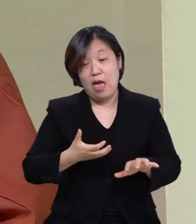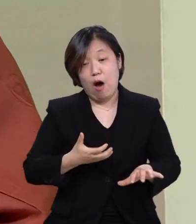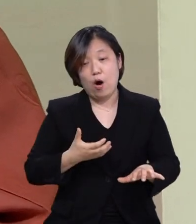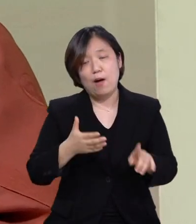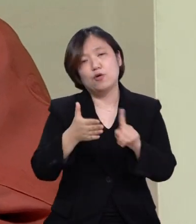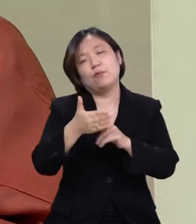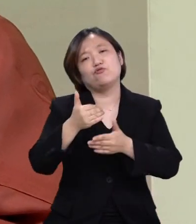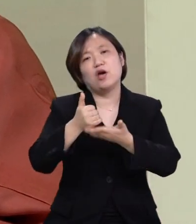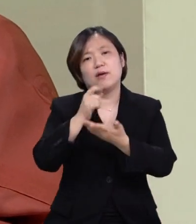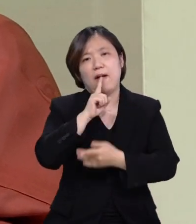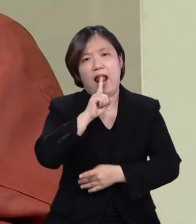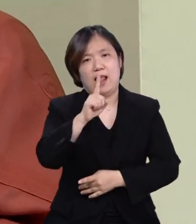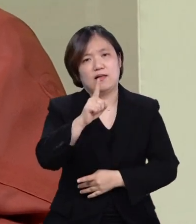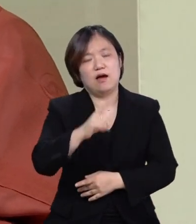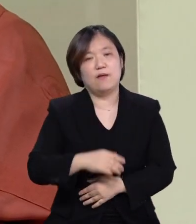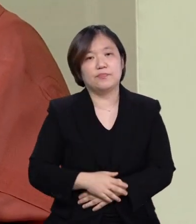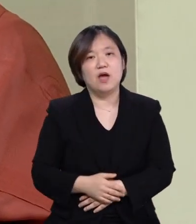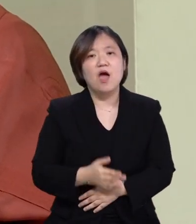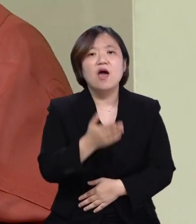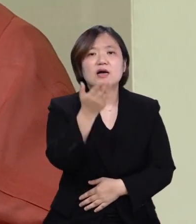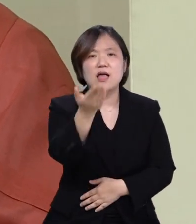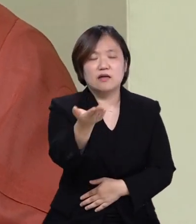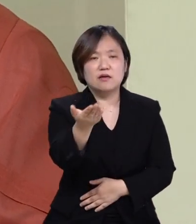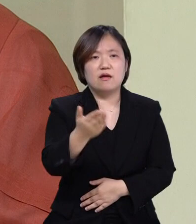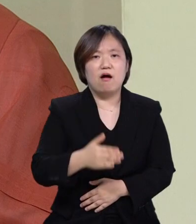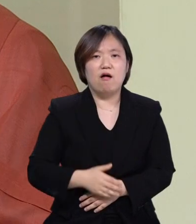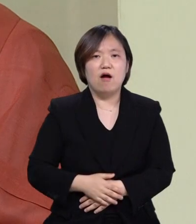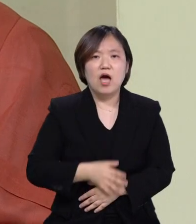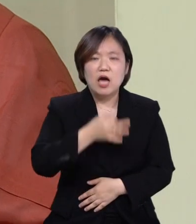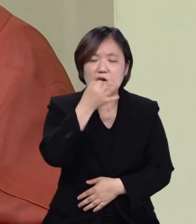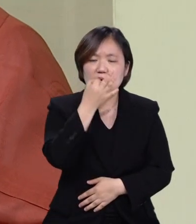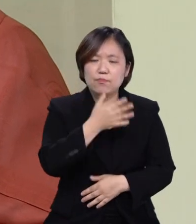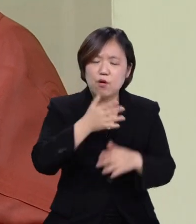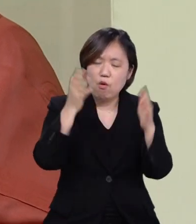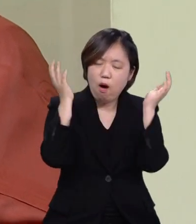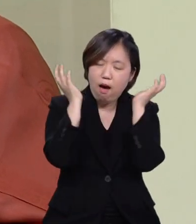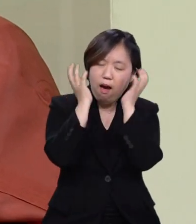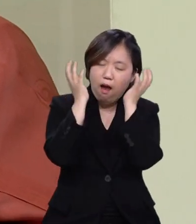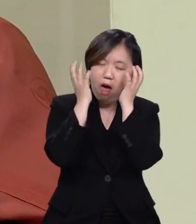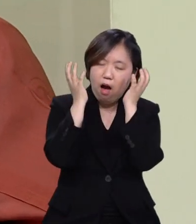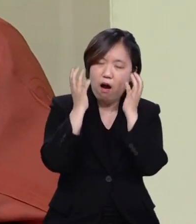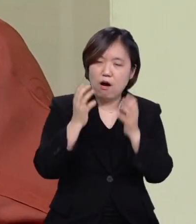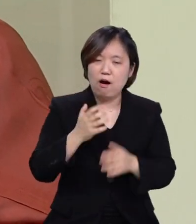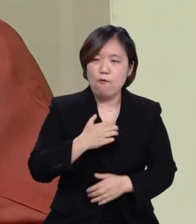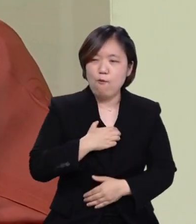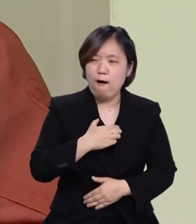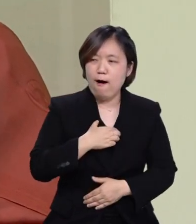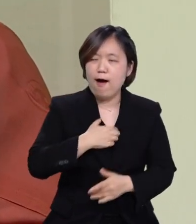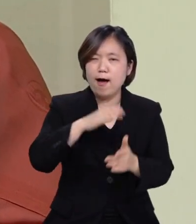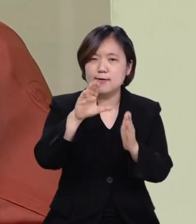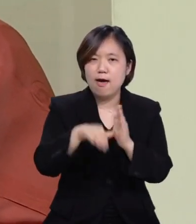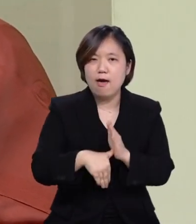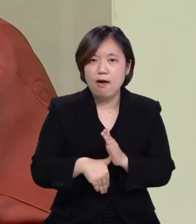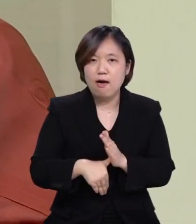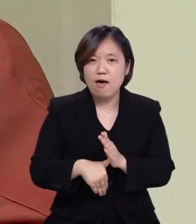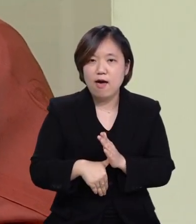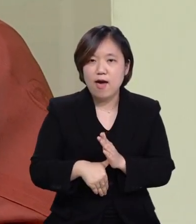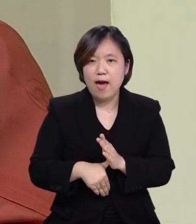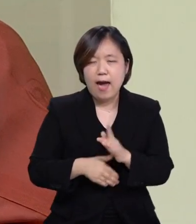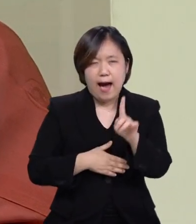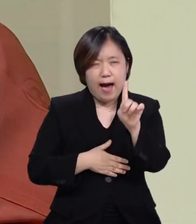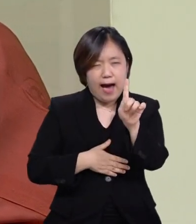그대들이요 그대들이요 힘들고 괴로울 때 위급할 때 오로지 일심으로